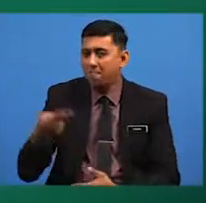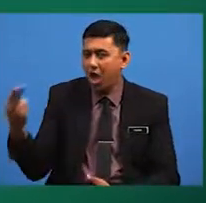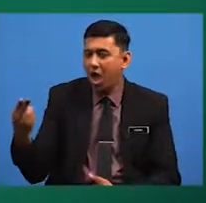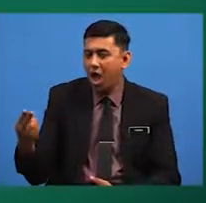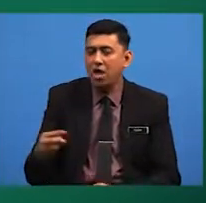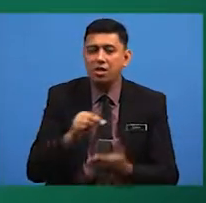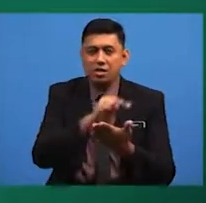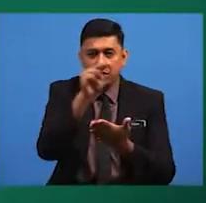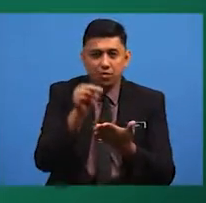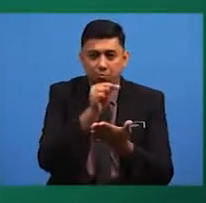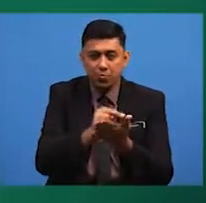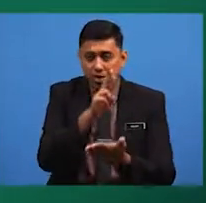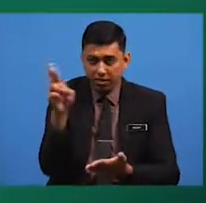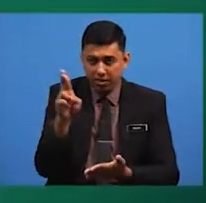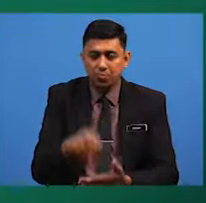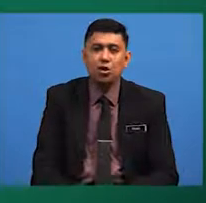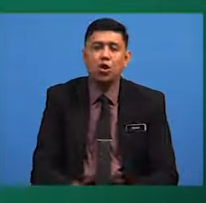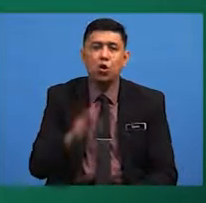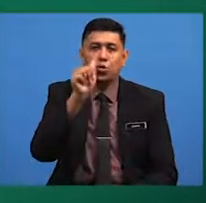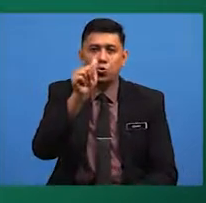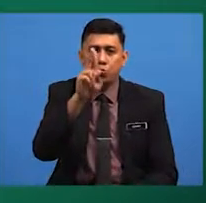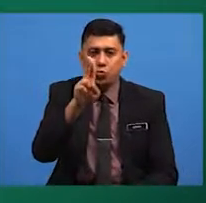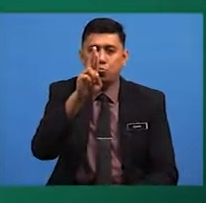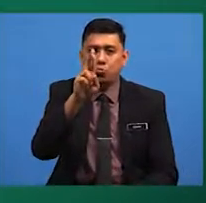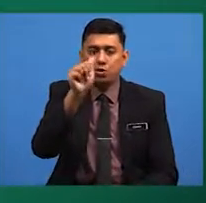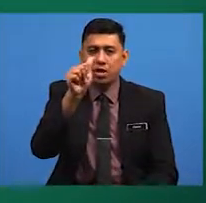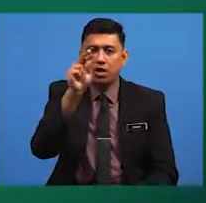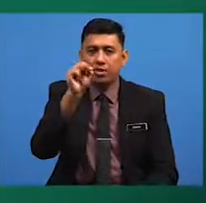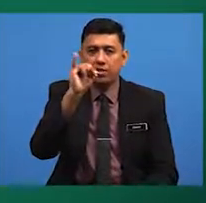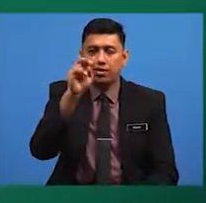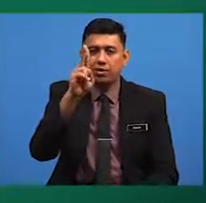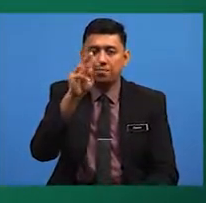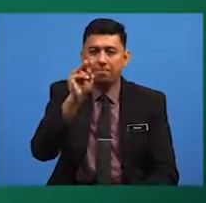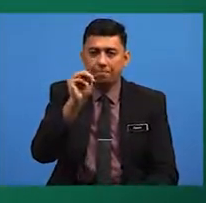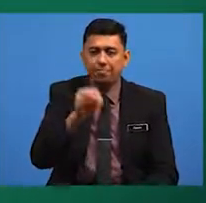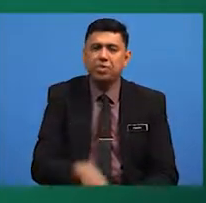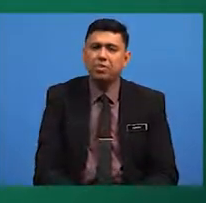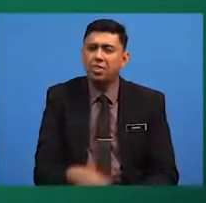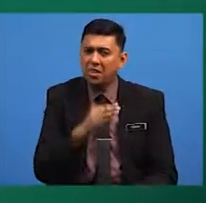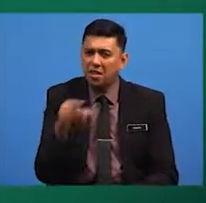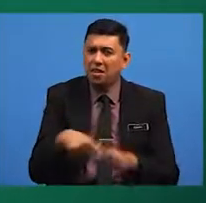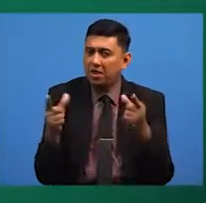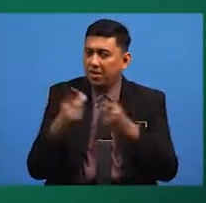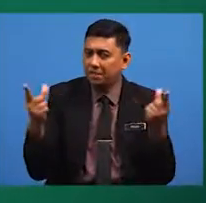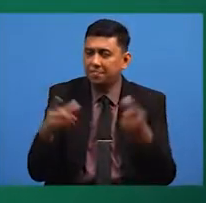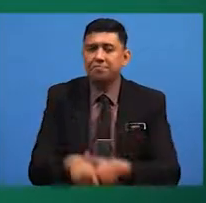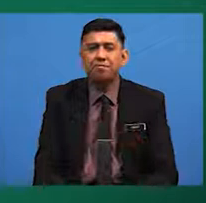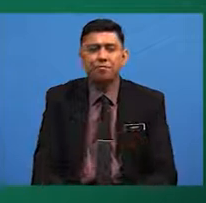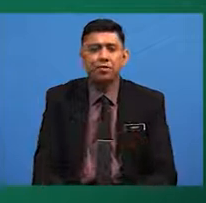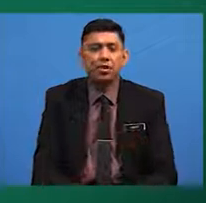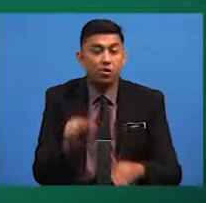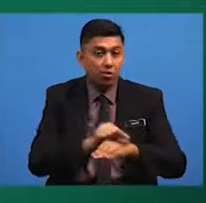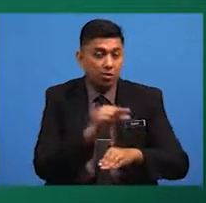adalah seperti juran er blutonium dan mana Diam